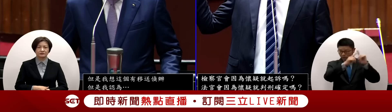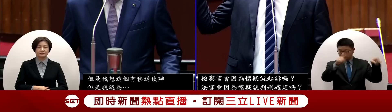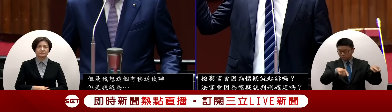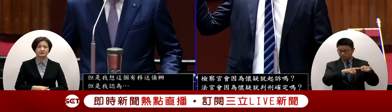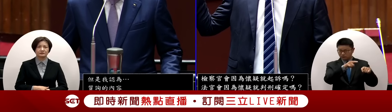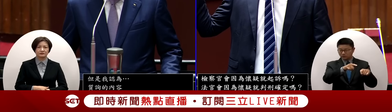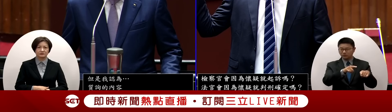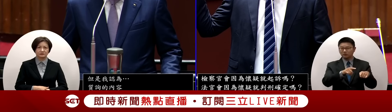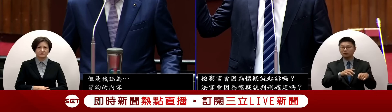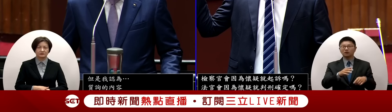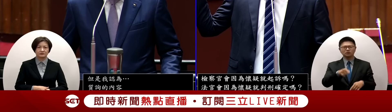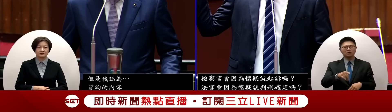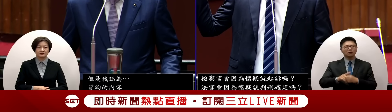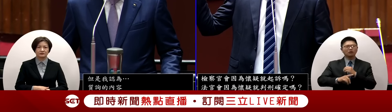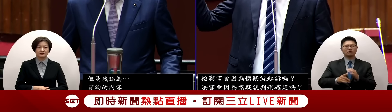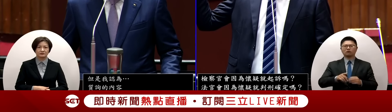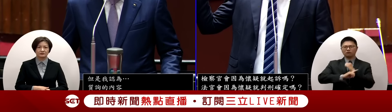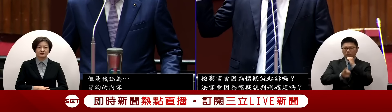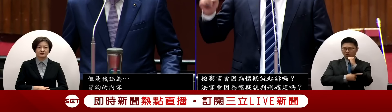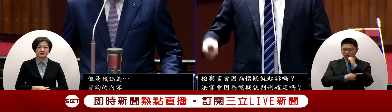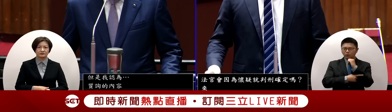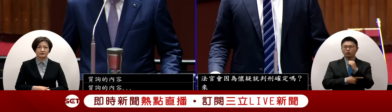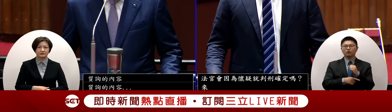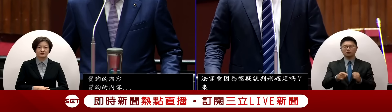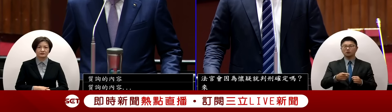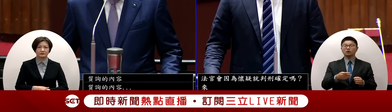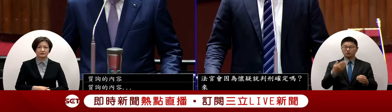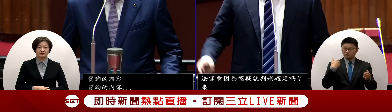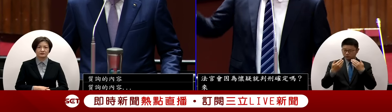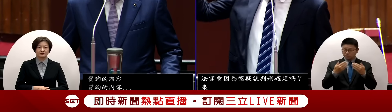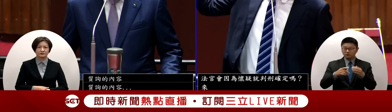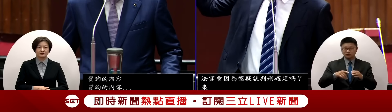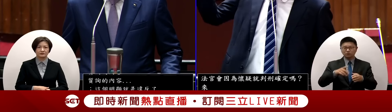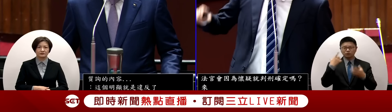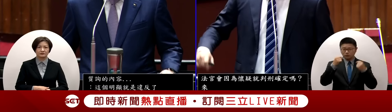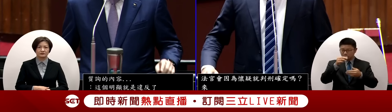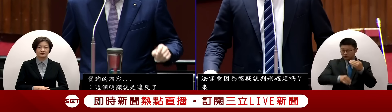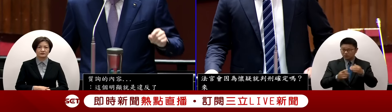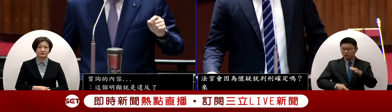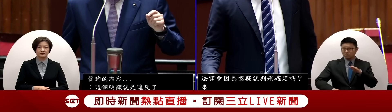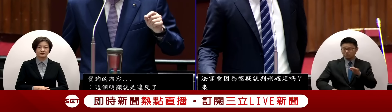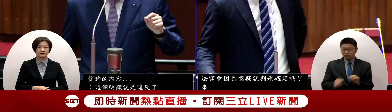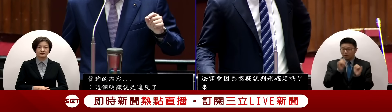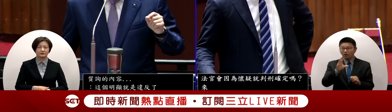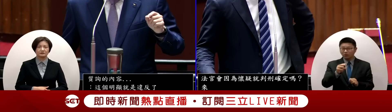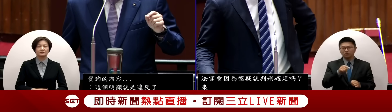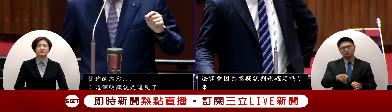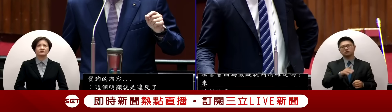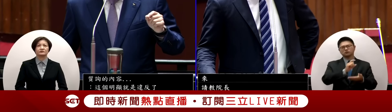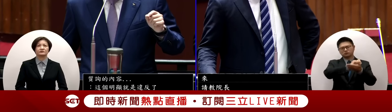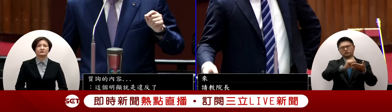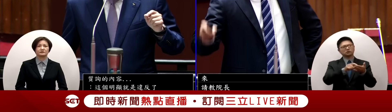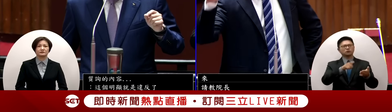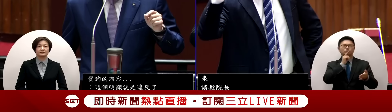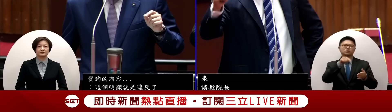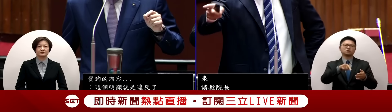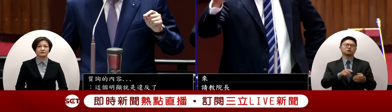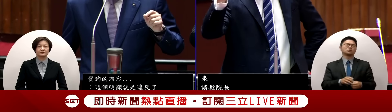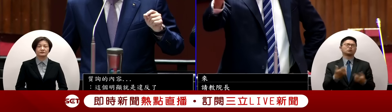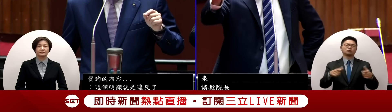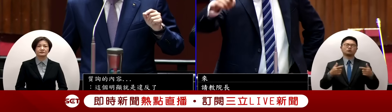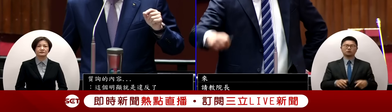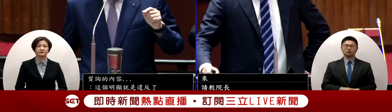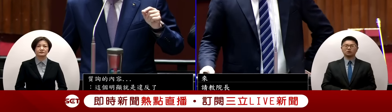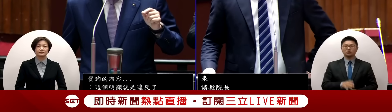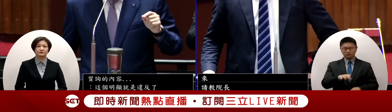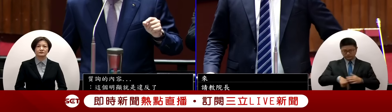下会不会违反法律性明确性原则？我们等一下进一步讨论嘛。你上面不是说违反法律明确性原则哦？你说怀疑